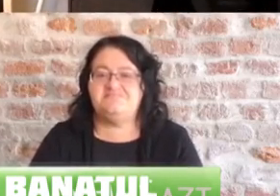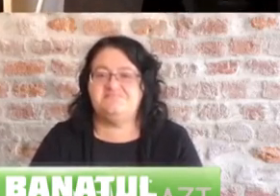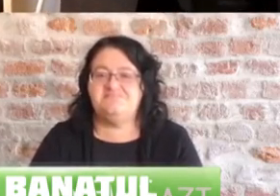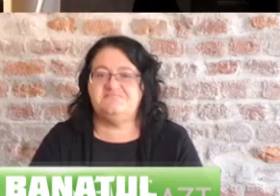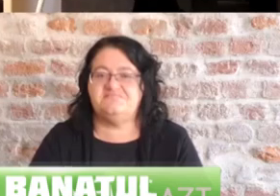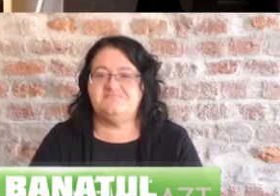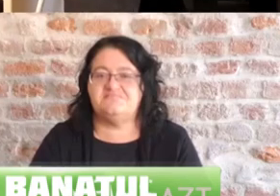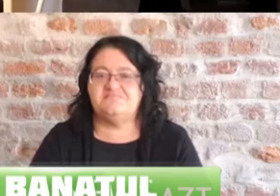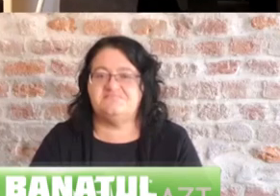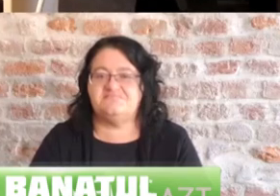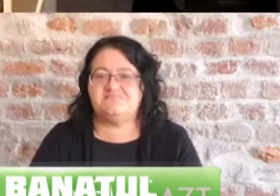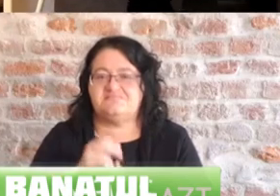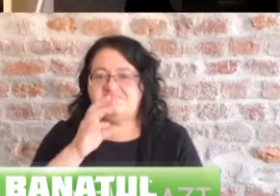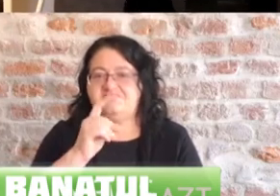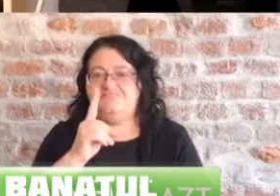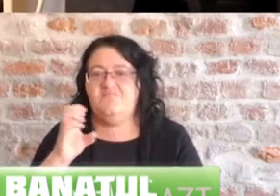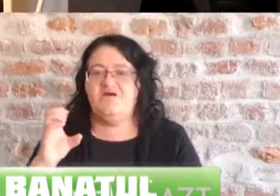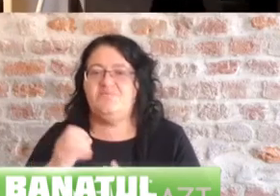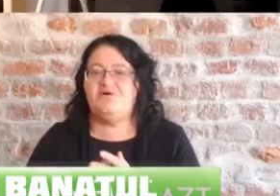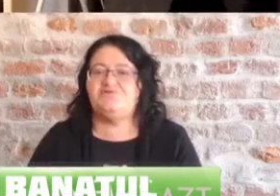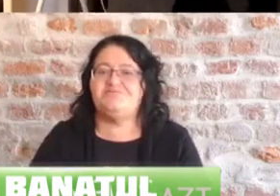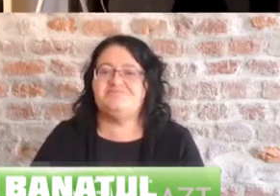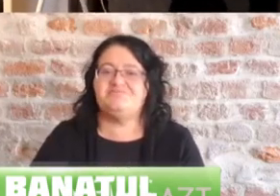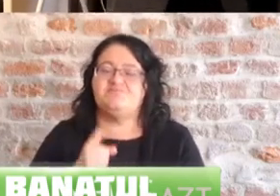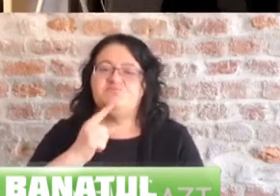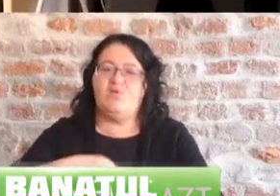Arhitect Lucian Cărăbaș.